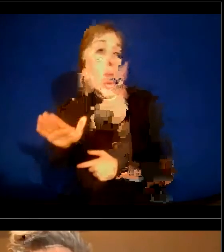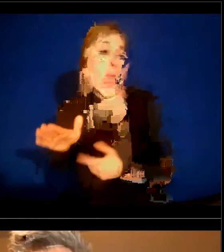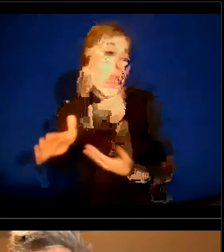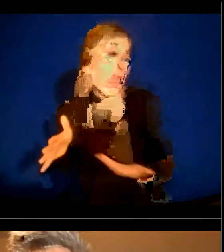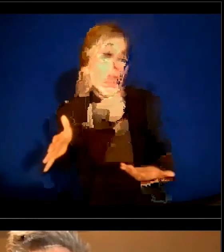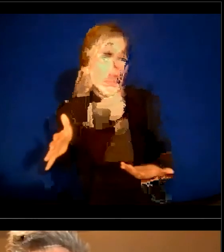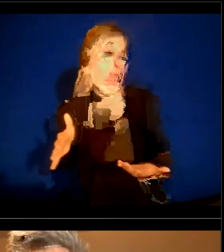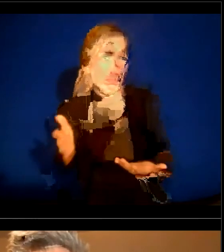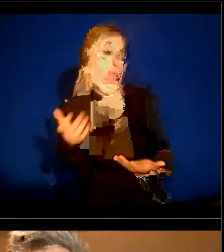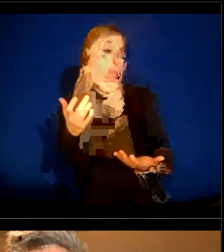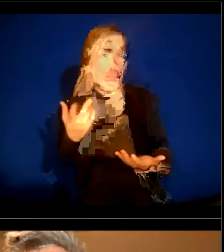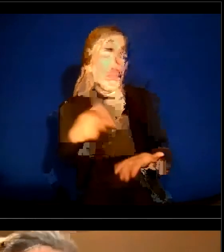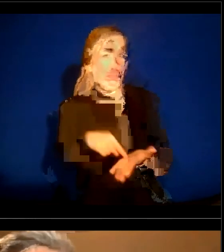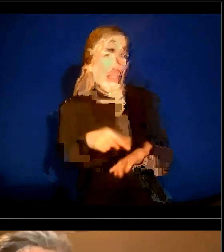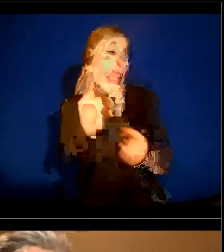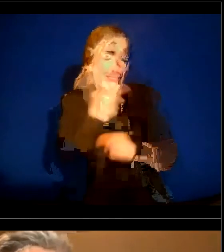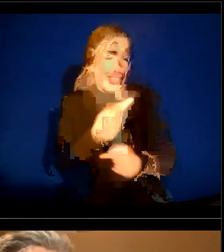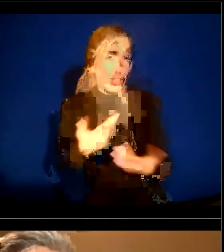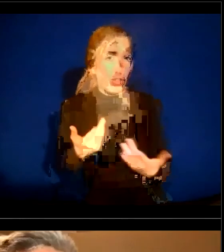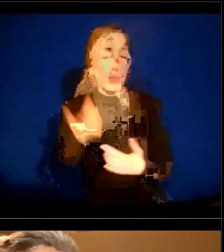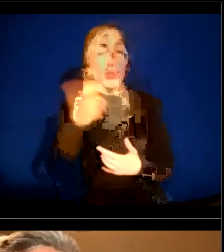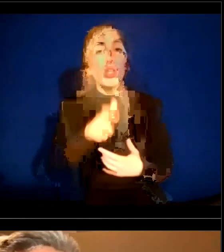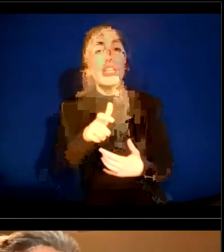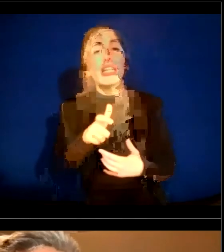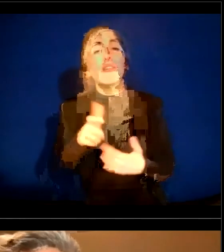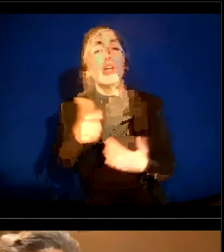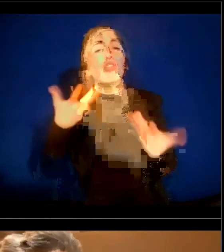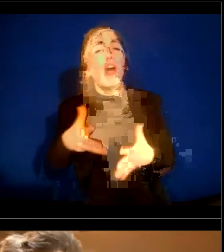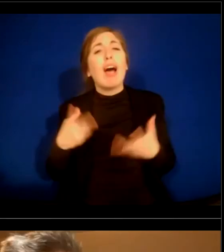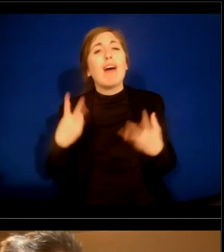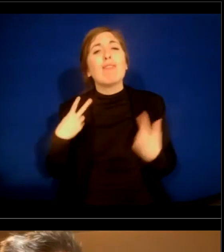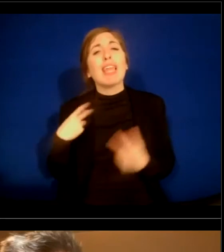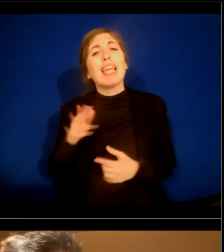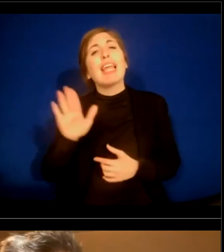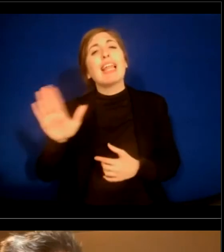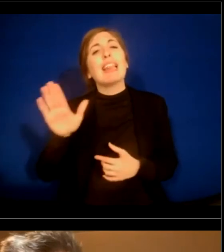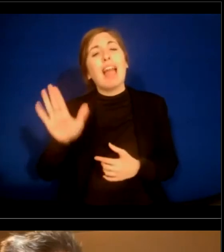più efficace, con delle forme di...